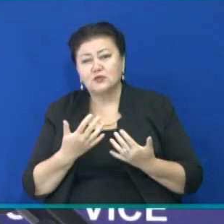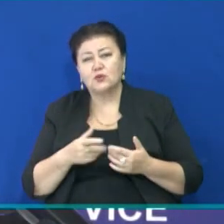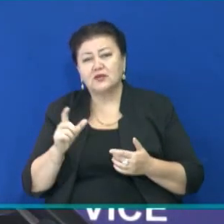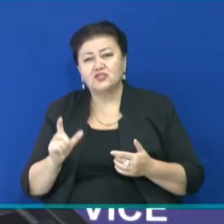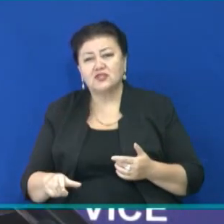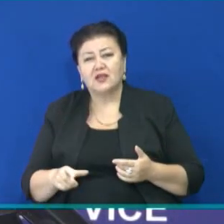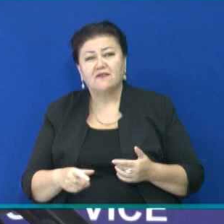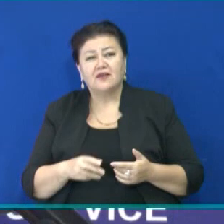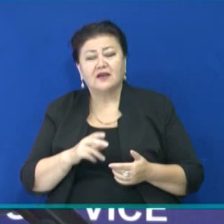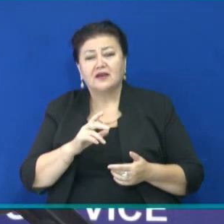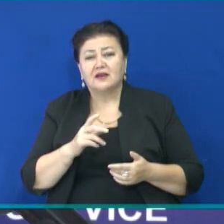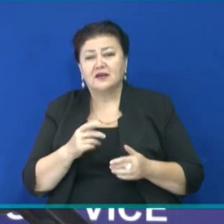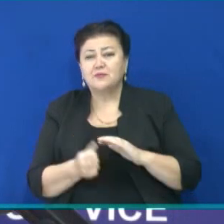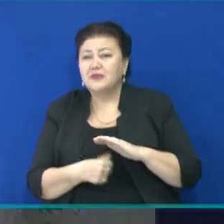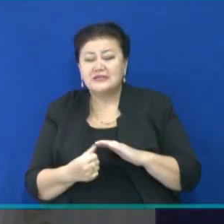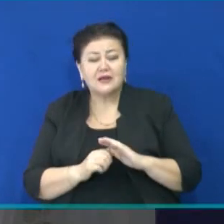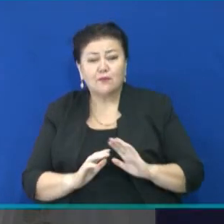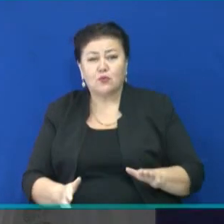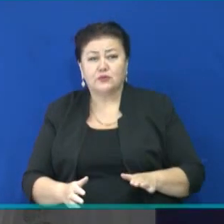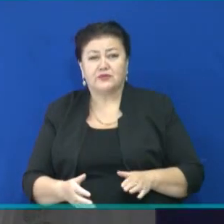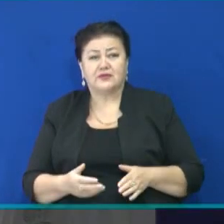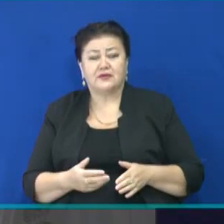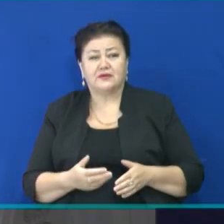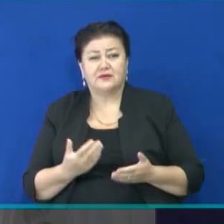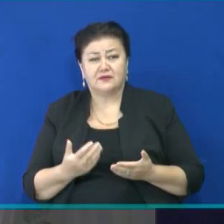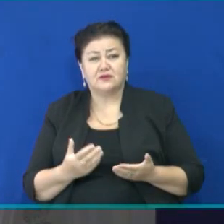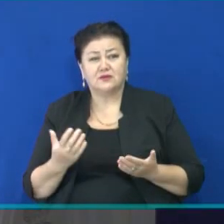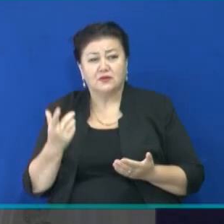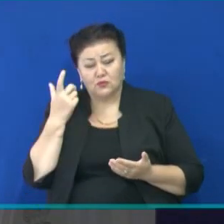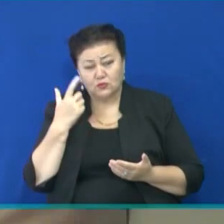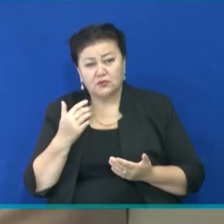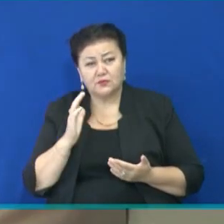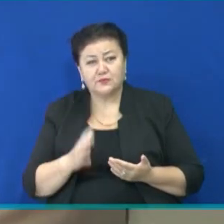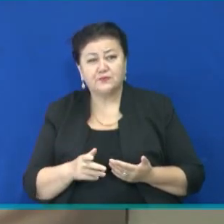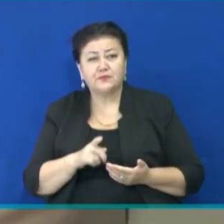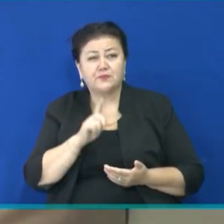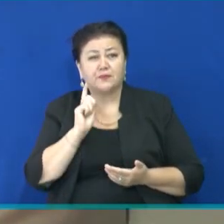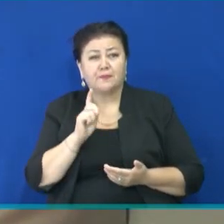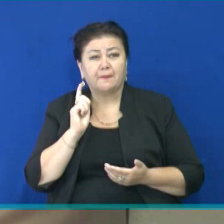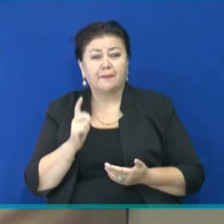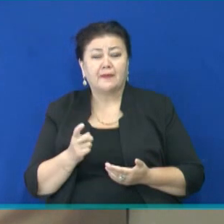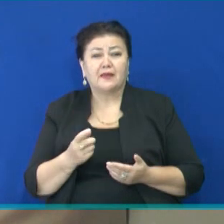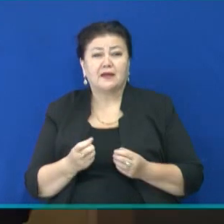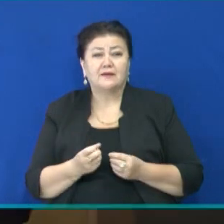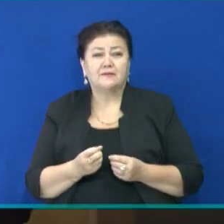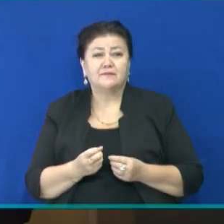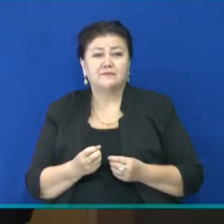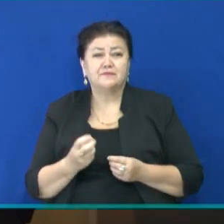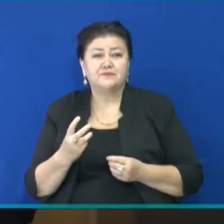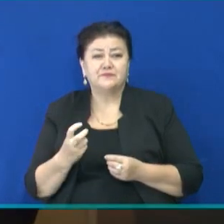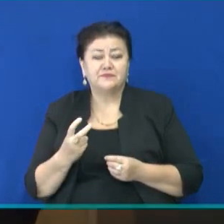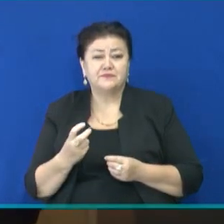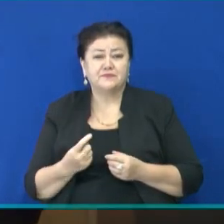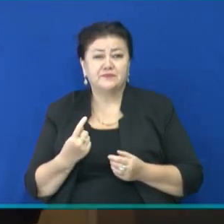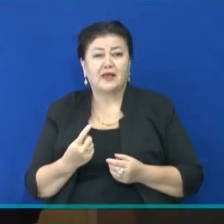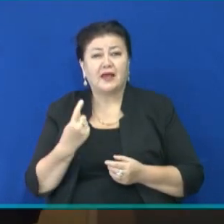бізде өзіміздің облысымыздікі болады дегім келеді. Бұдан басқа биылғы жылы облыс бойынша жастардың 211 өкіліне бизнесті дамытуға